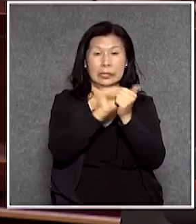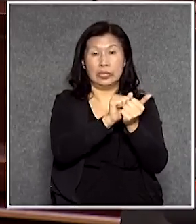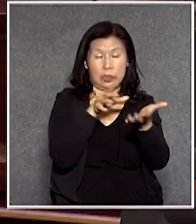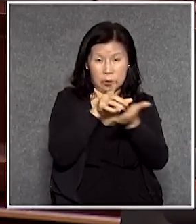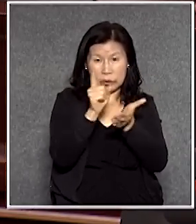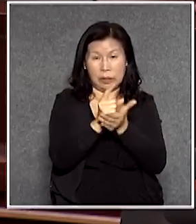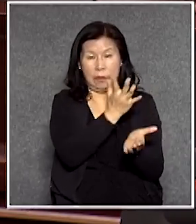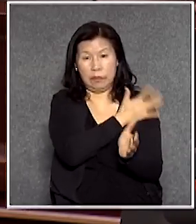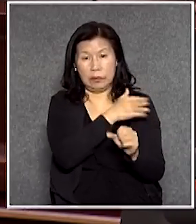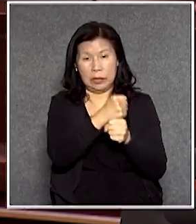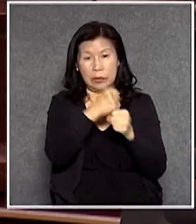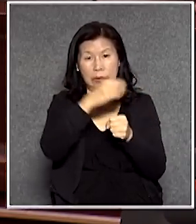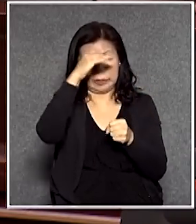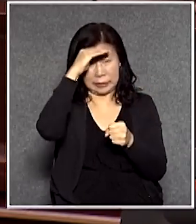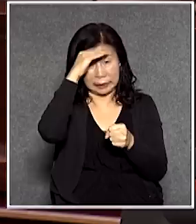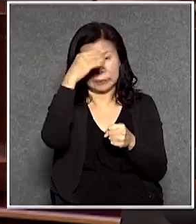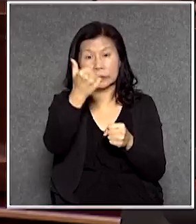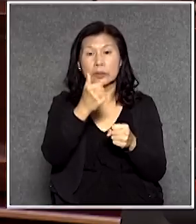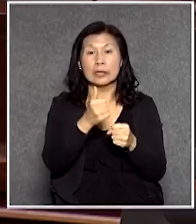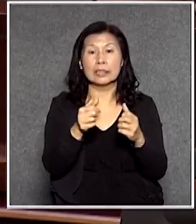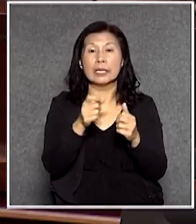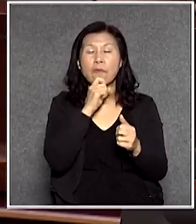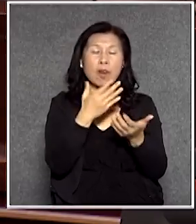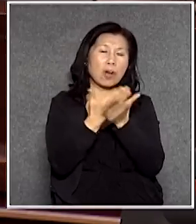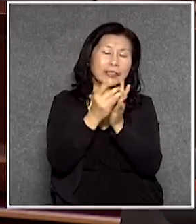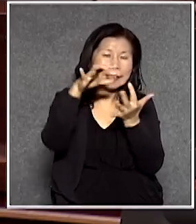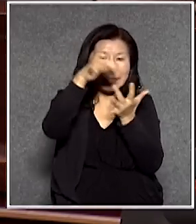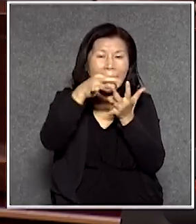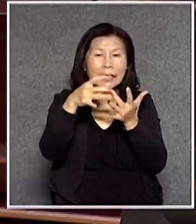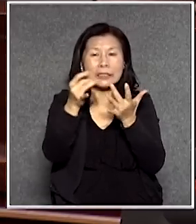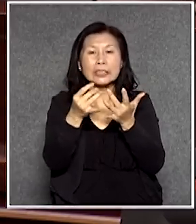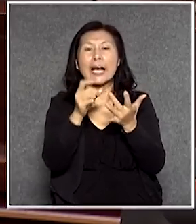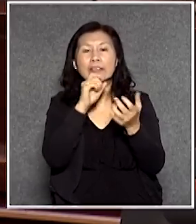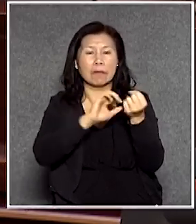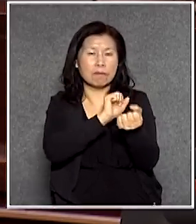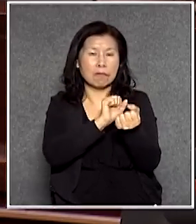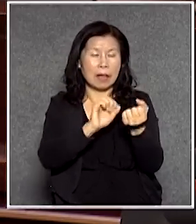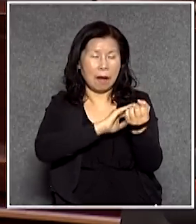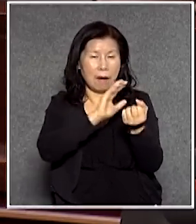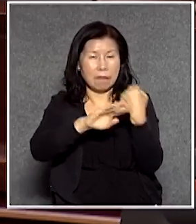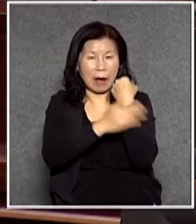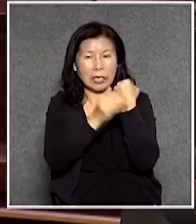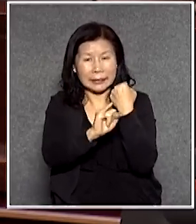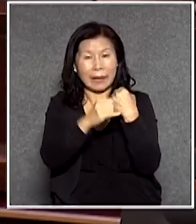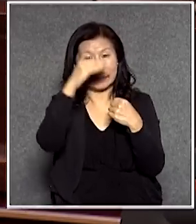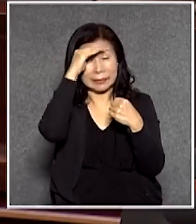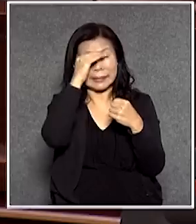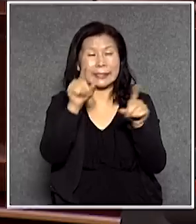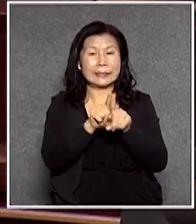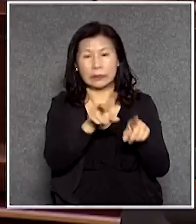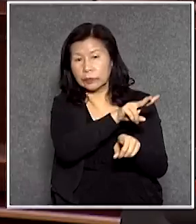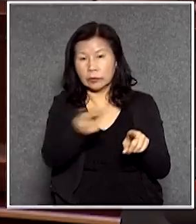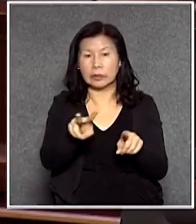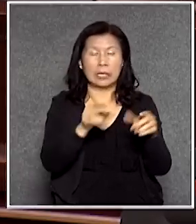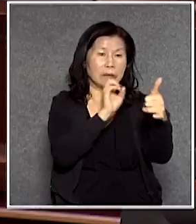盡忠的警隊。雖然富大有夫之，偶然都有犯法違規的警察，但是都會受到一視同仁的審